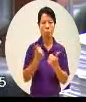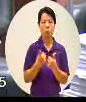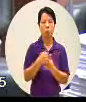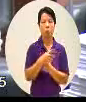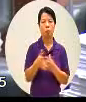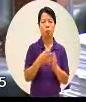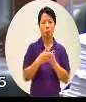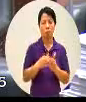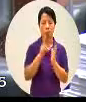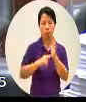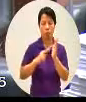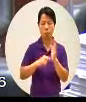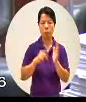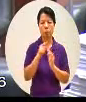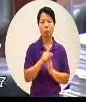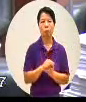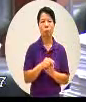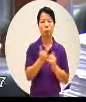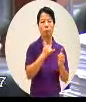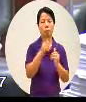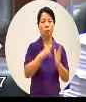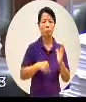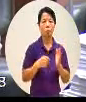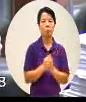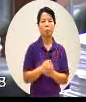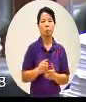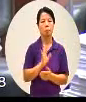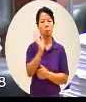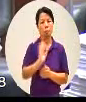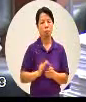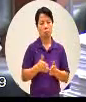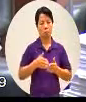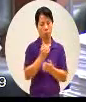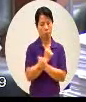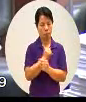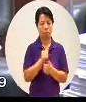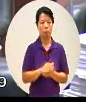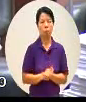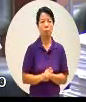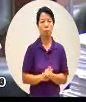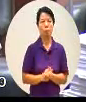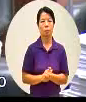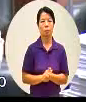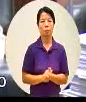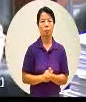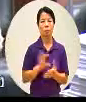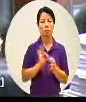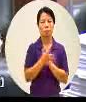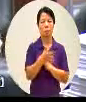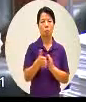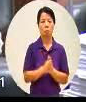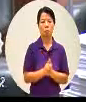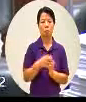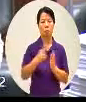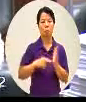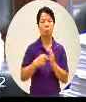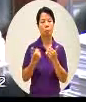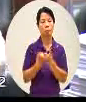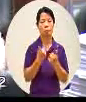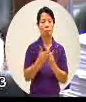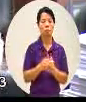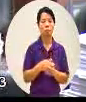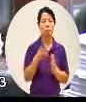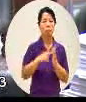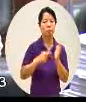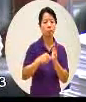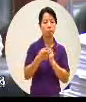百姓说明，太多爱注意。为什么要开说明会？就是要说明